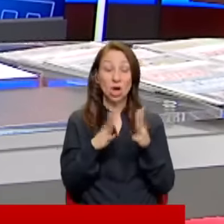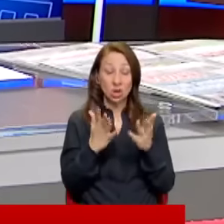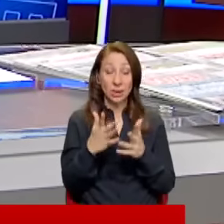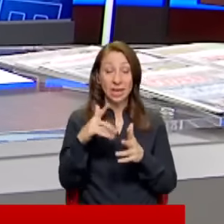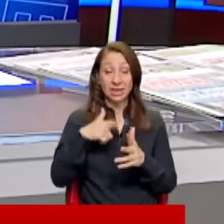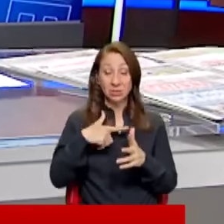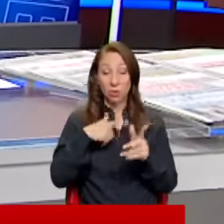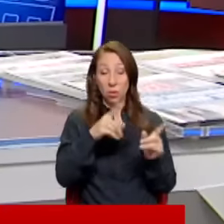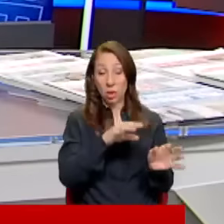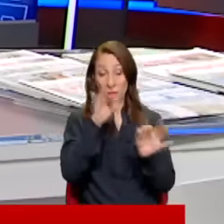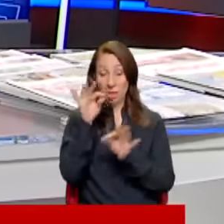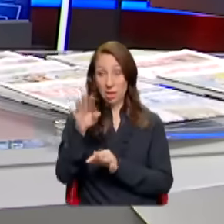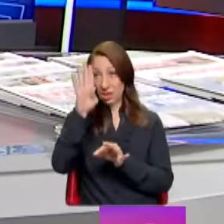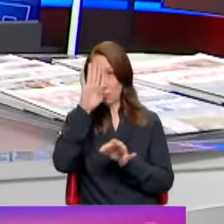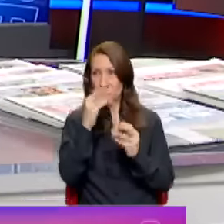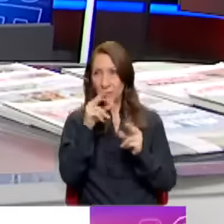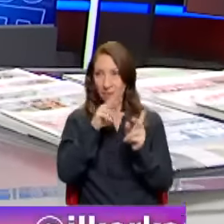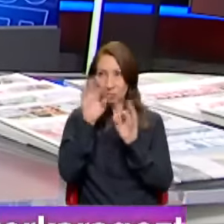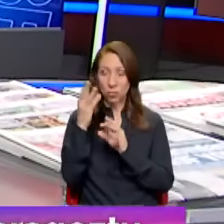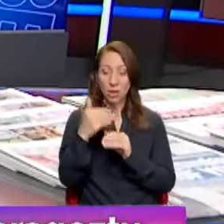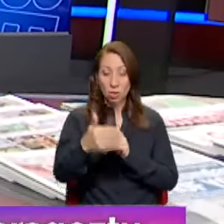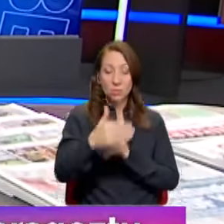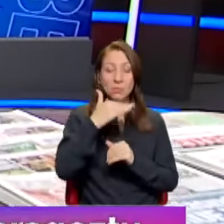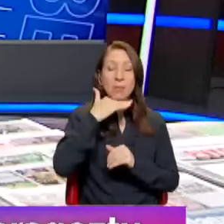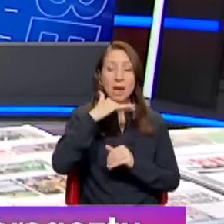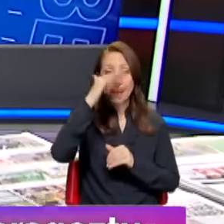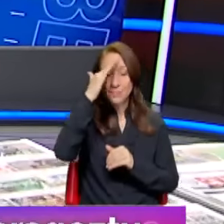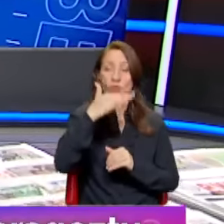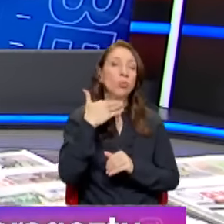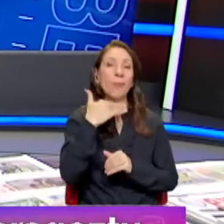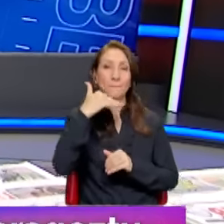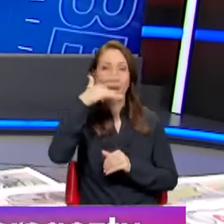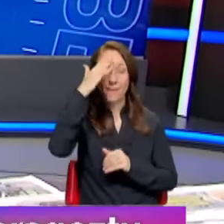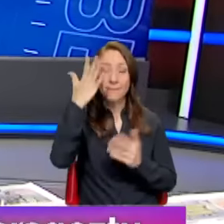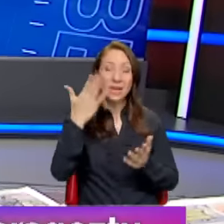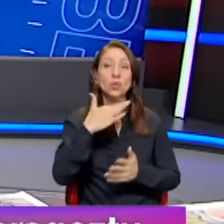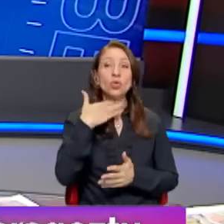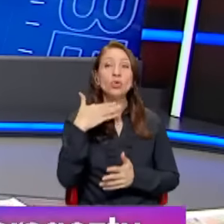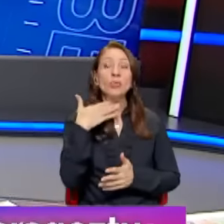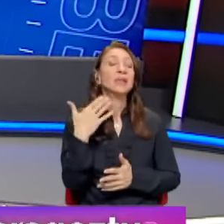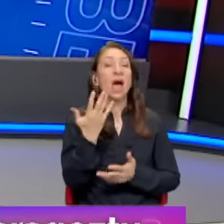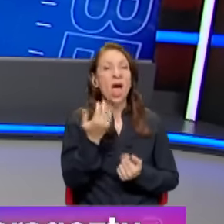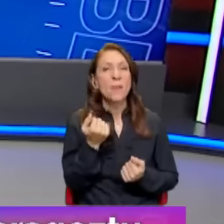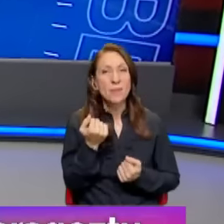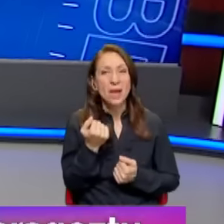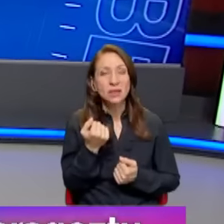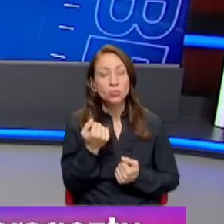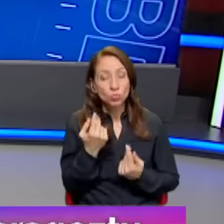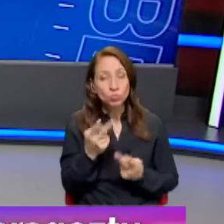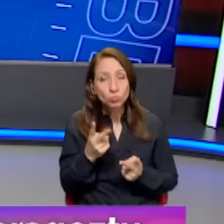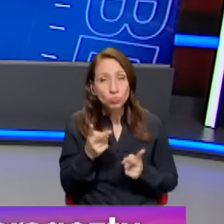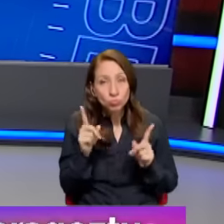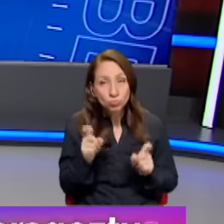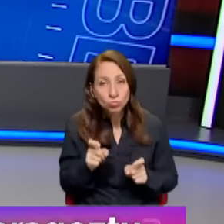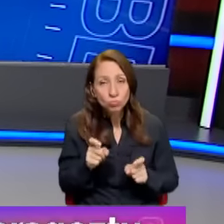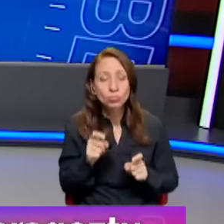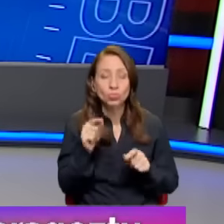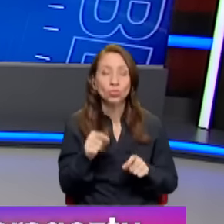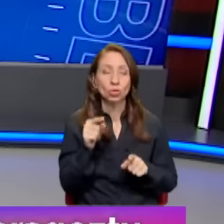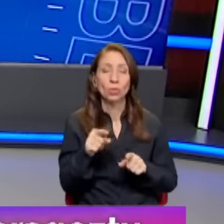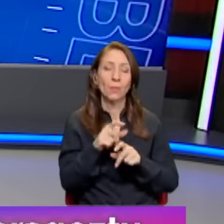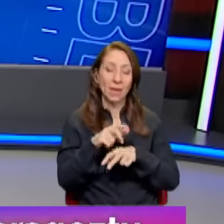İzmir'de de bu hayata geçer mi Önümüz bayram Kurban Bayramı Peki kurbanlık alabilmek mümkün mü bugün